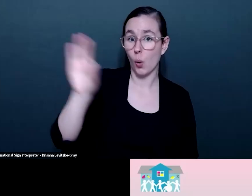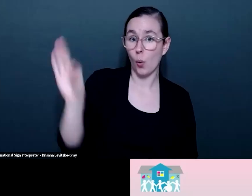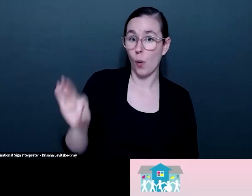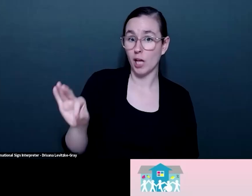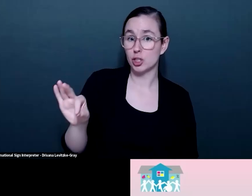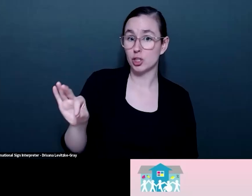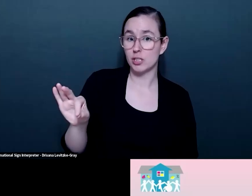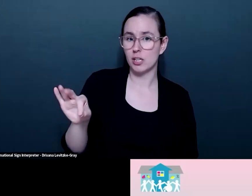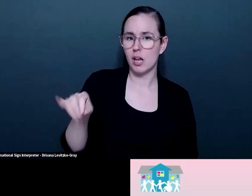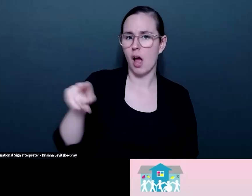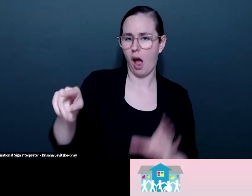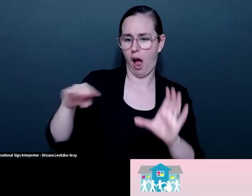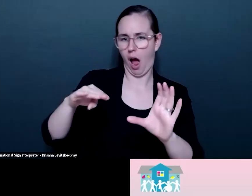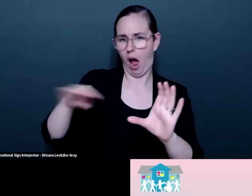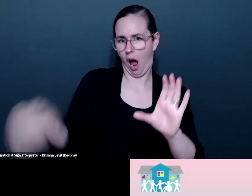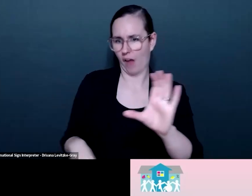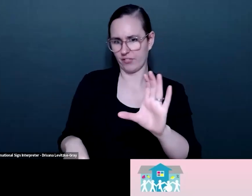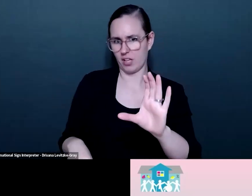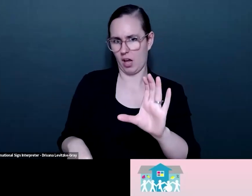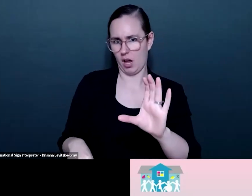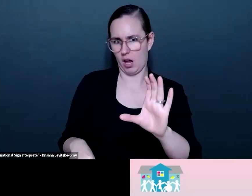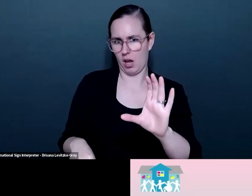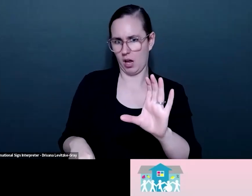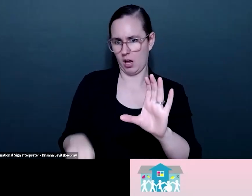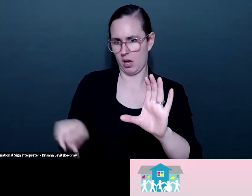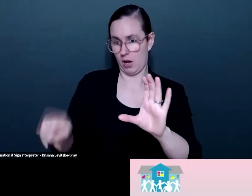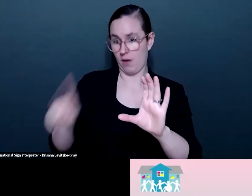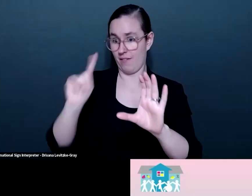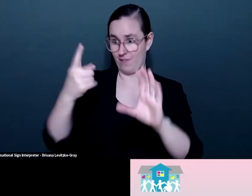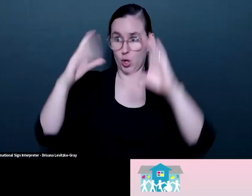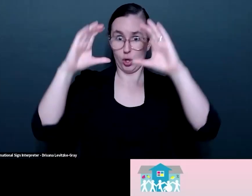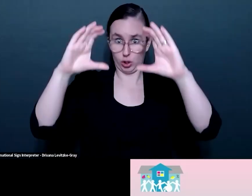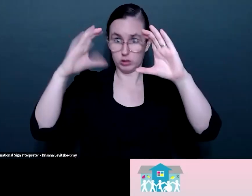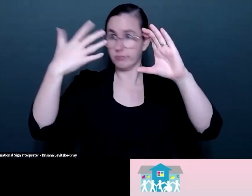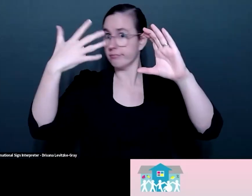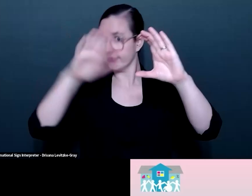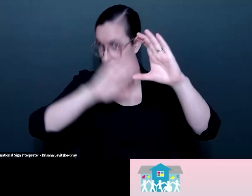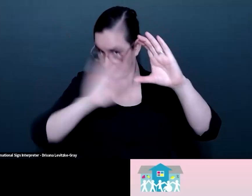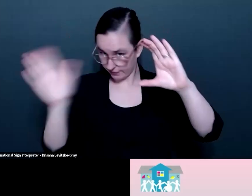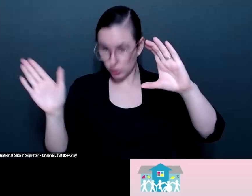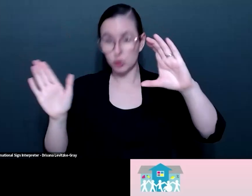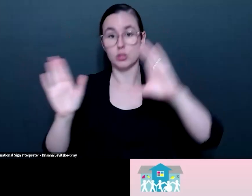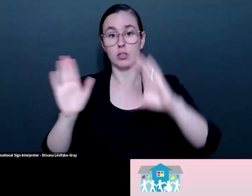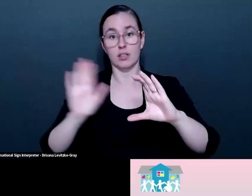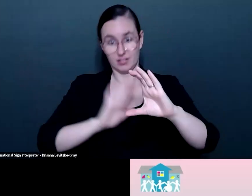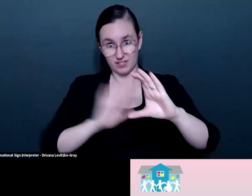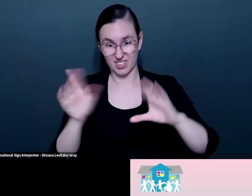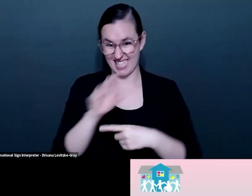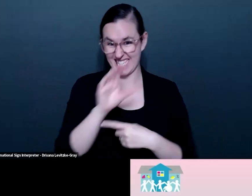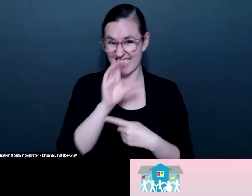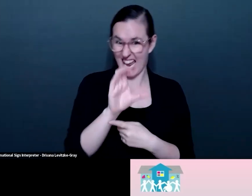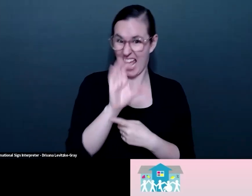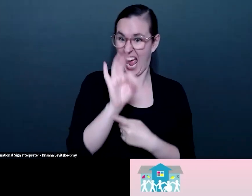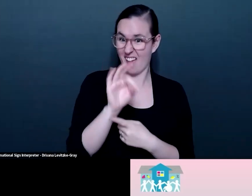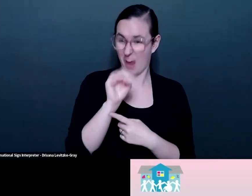cette liste de questions selon vos nécessités nationales. pour ne pas